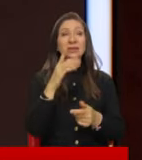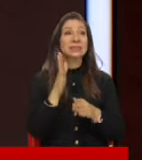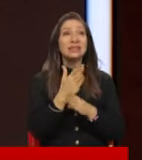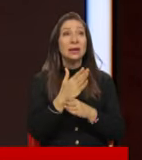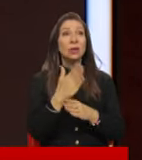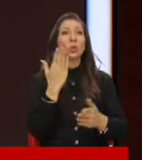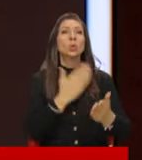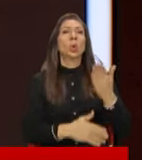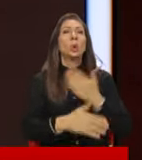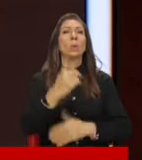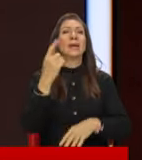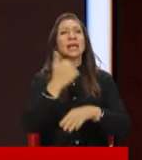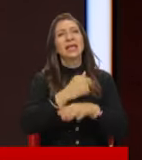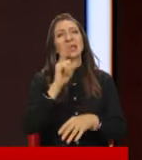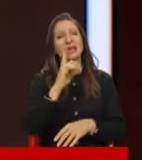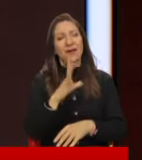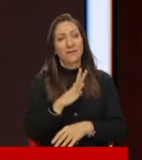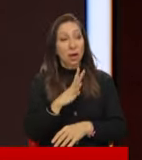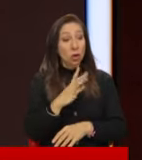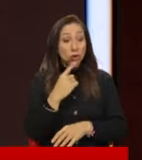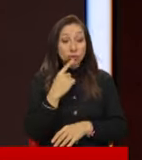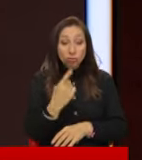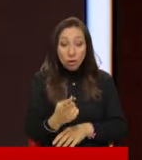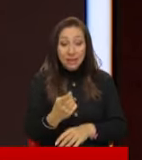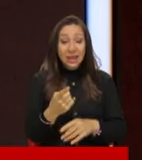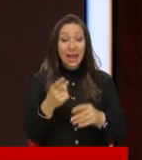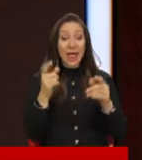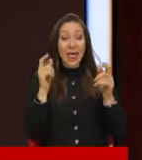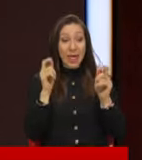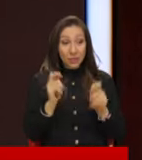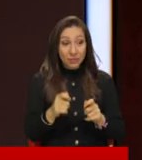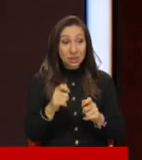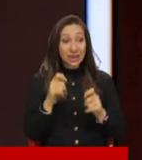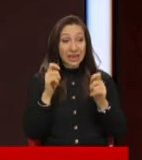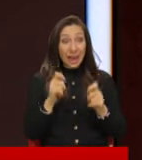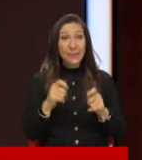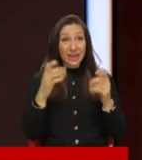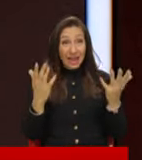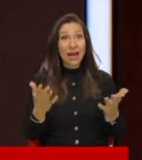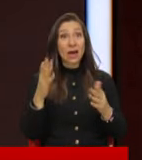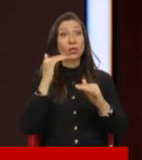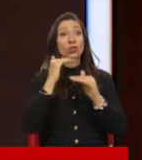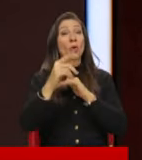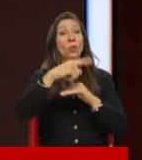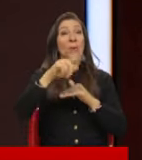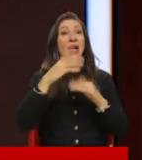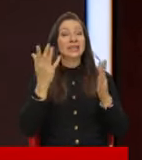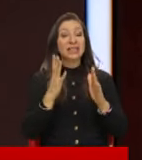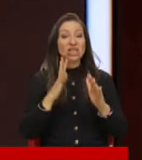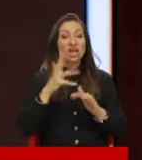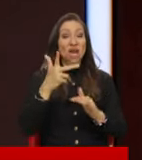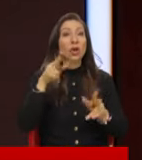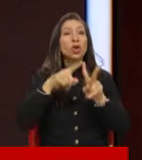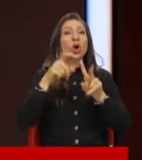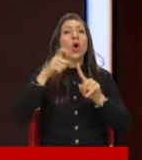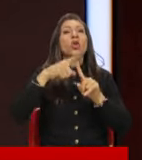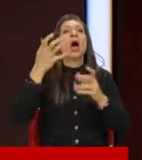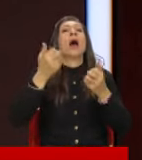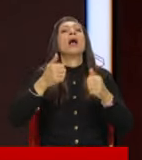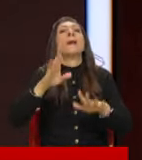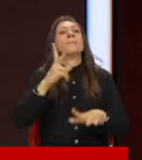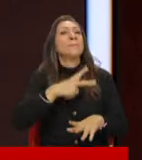artık yorgun bir iktidar var ve söyledikleriyle sınanmış yaptıklarıyla da vatandaştan artık Geçer not almayan bir